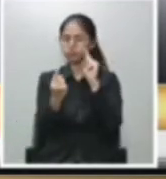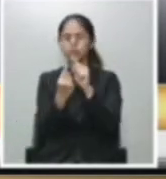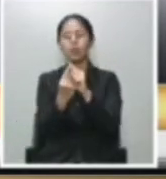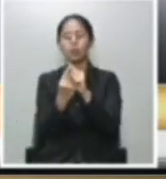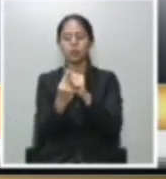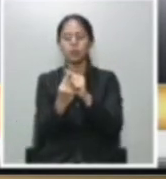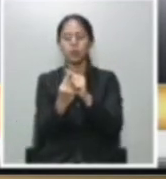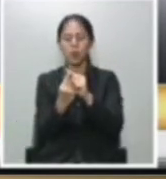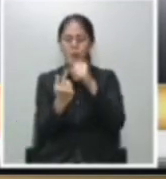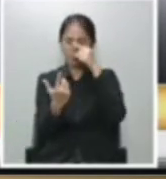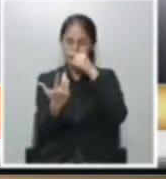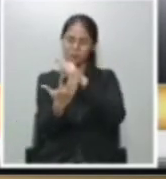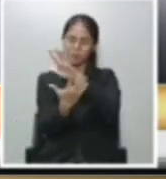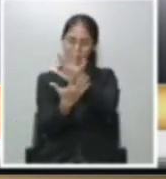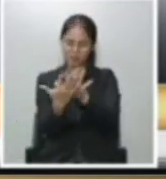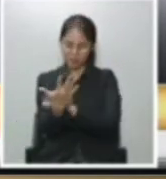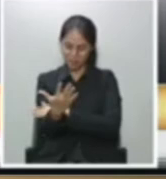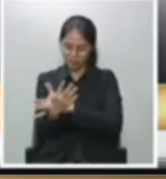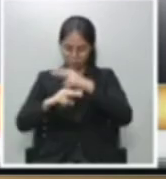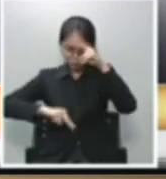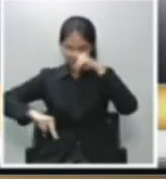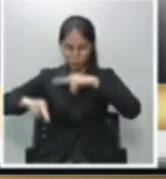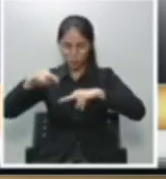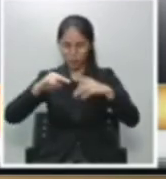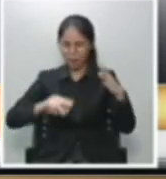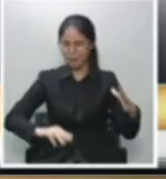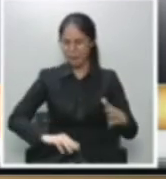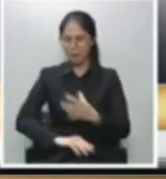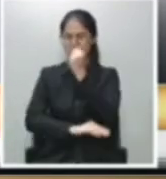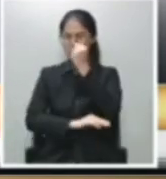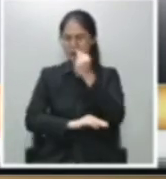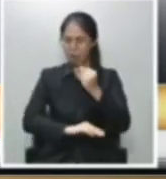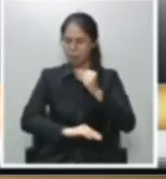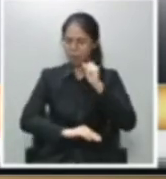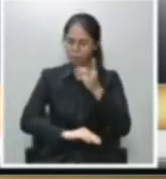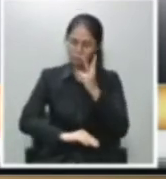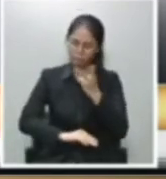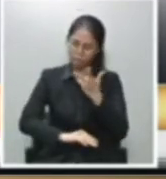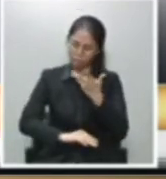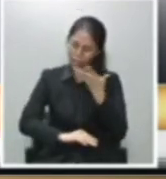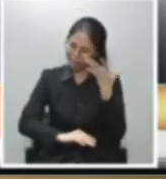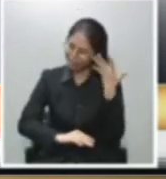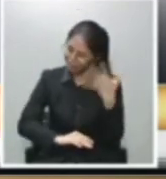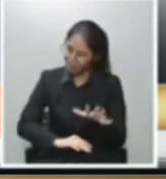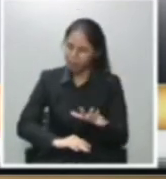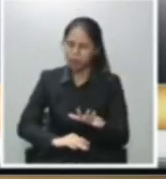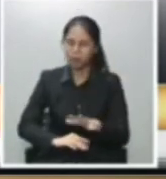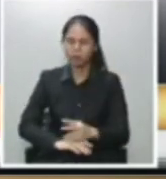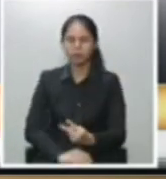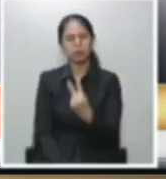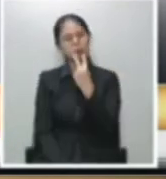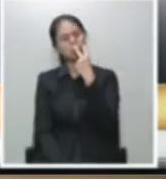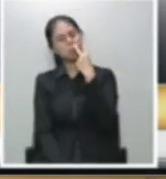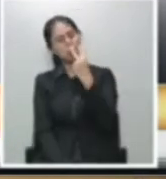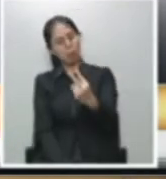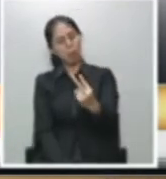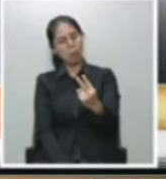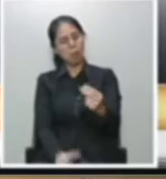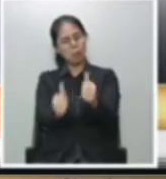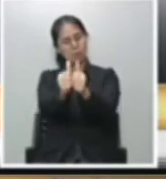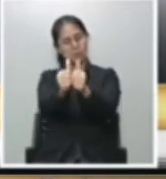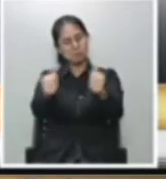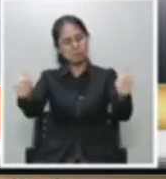ศไทยซึ่งยึดอำนาจมาครั้งแล้วครั้งเล่าไม่เคยมีผลงานที่ประสบความสำเร็